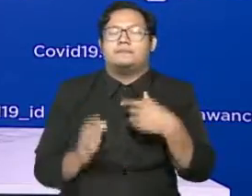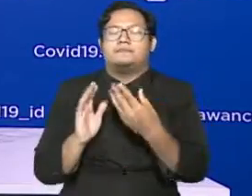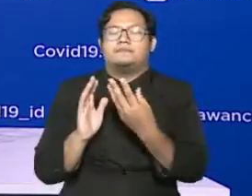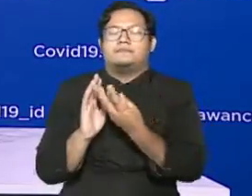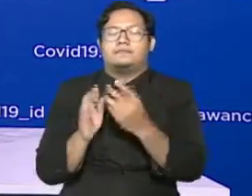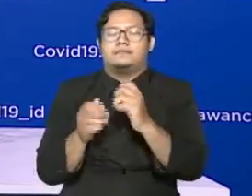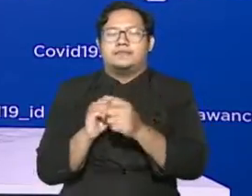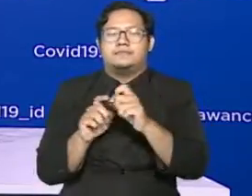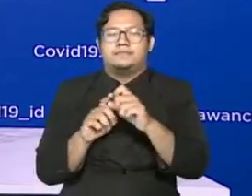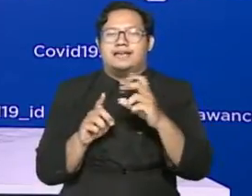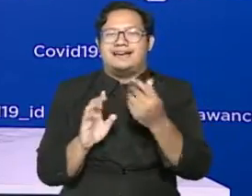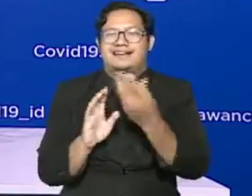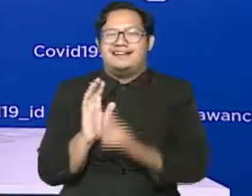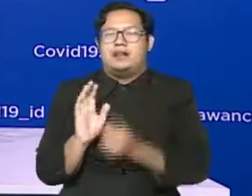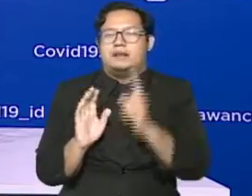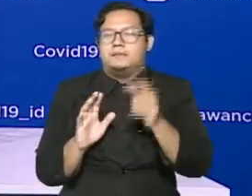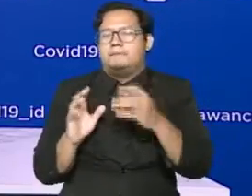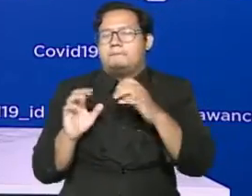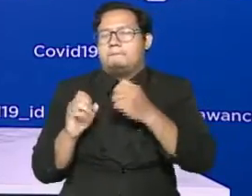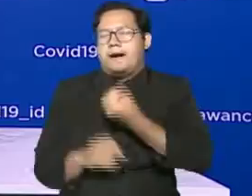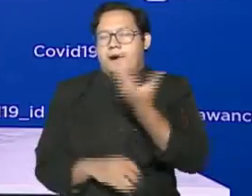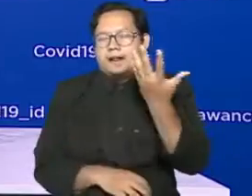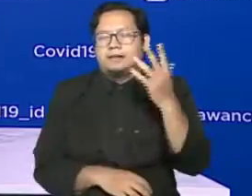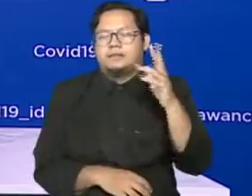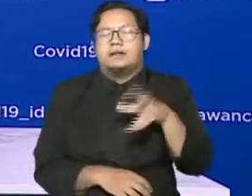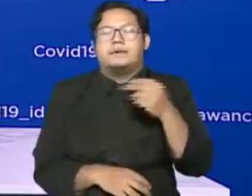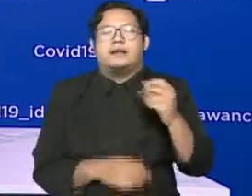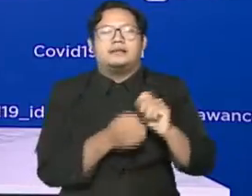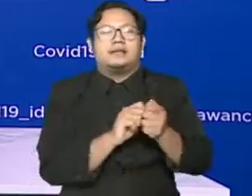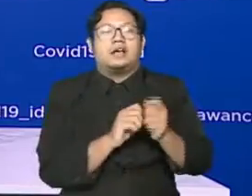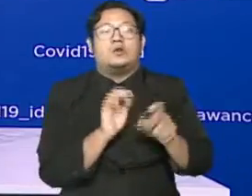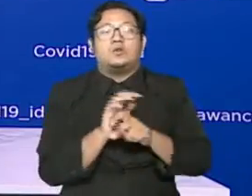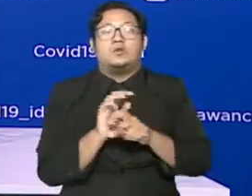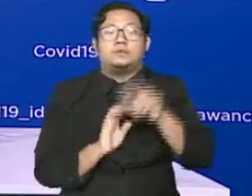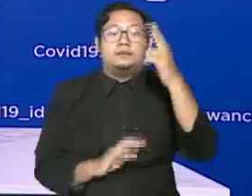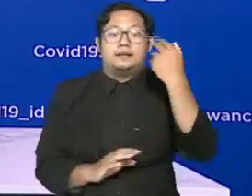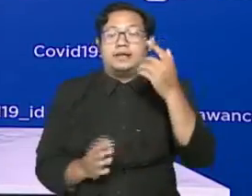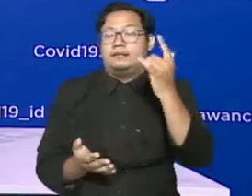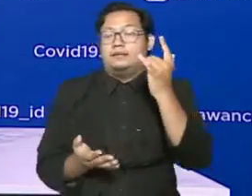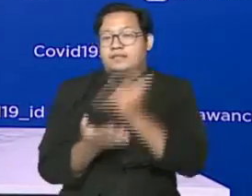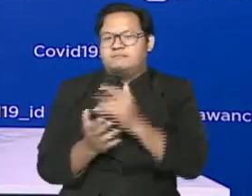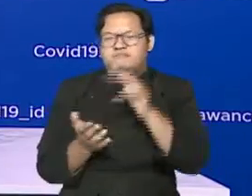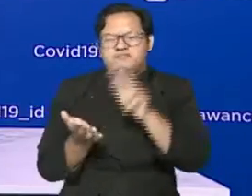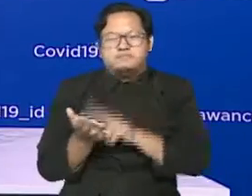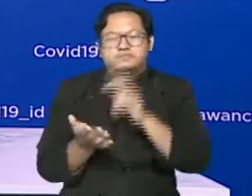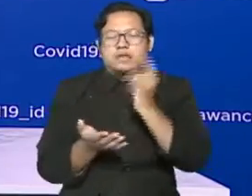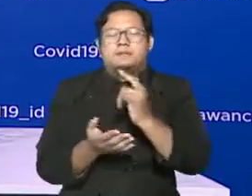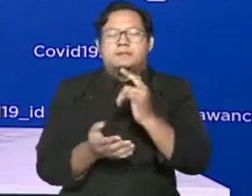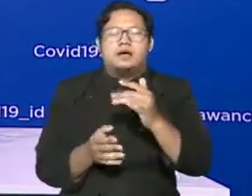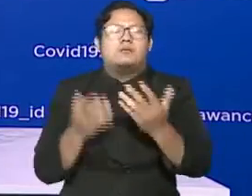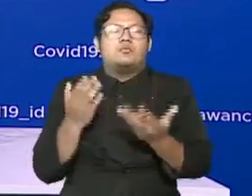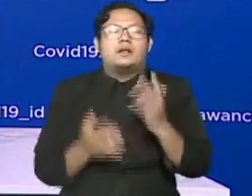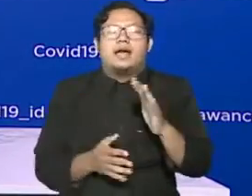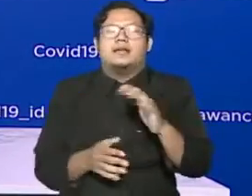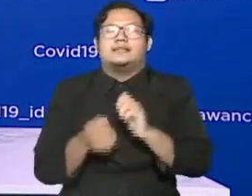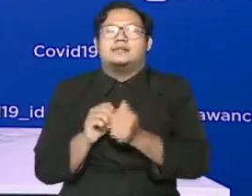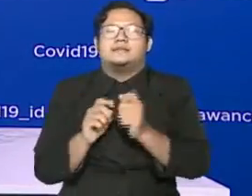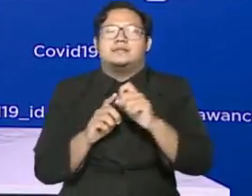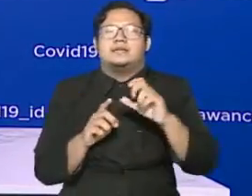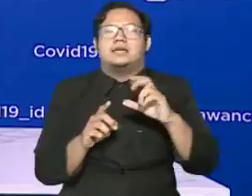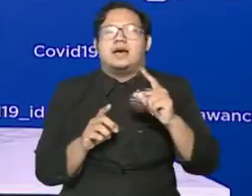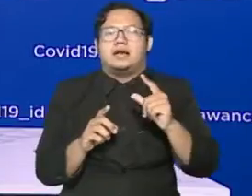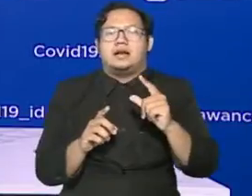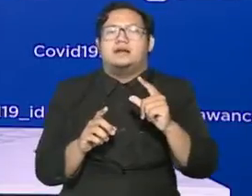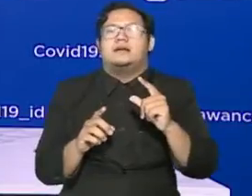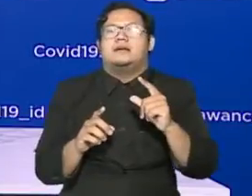dan angkot kalaupun akhirnya pemerintah tetap mempertahankannya Apa mungkin hasil tes PCR bisa diketahui lebih cepat